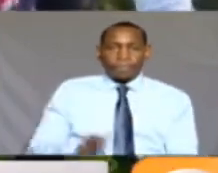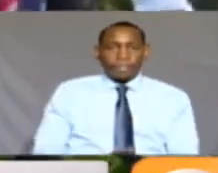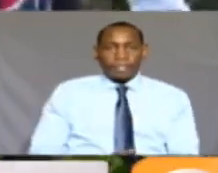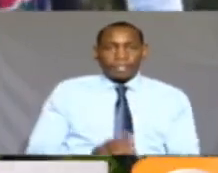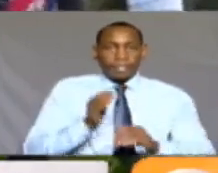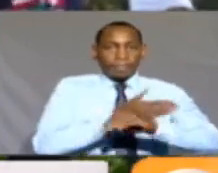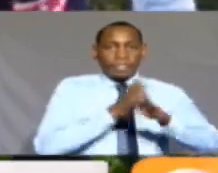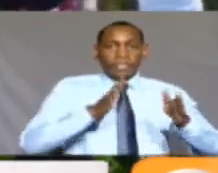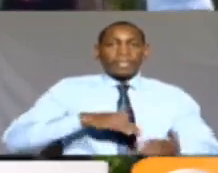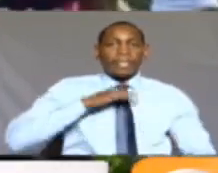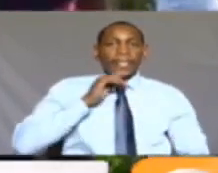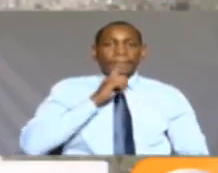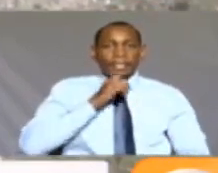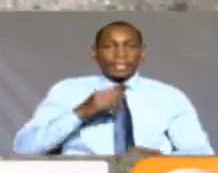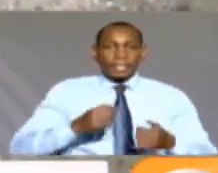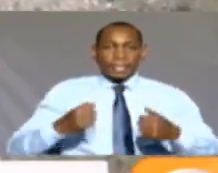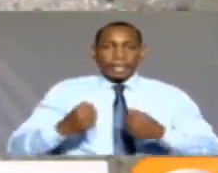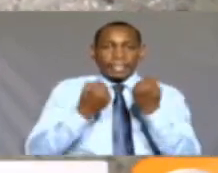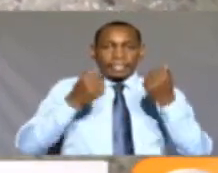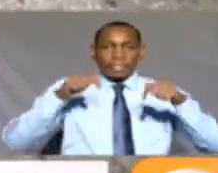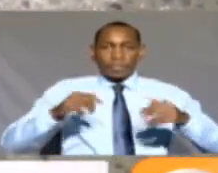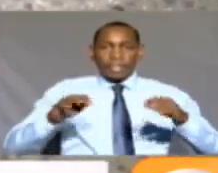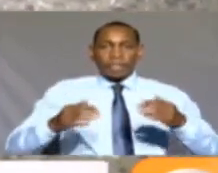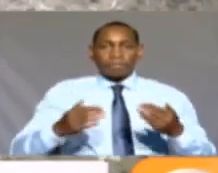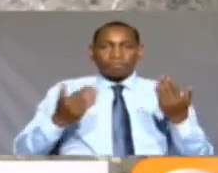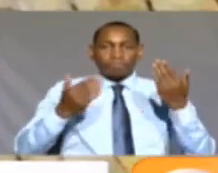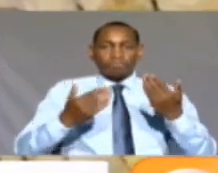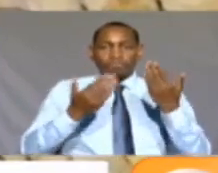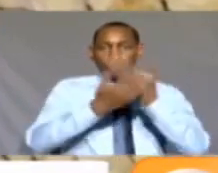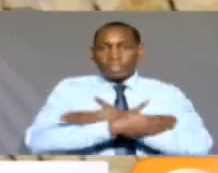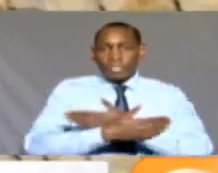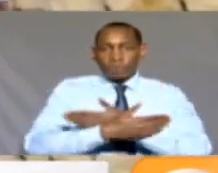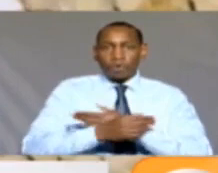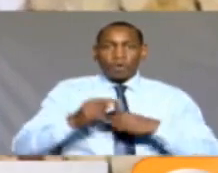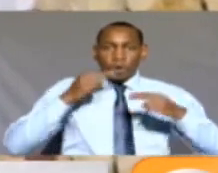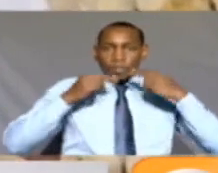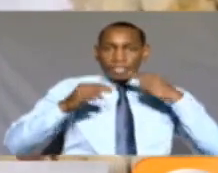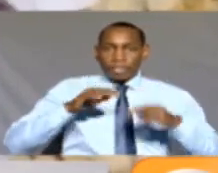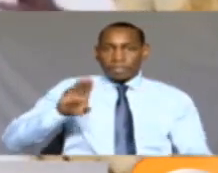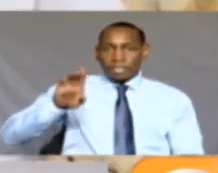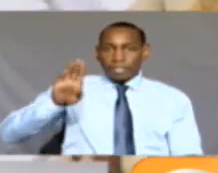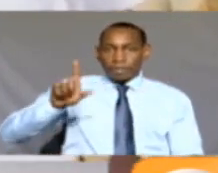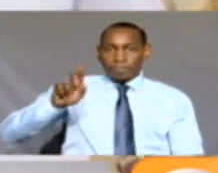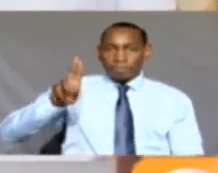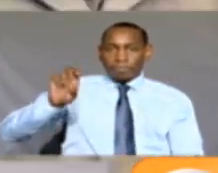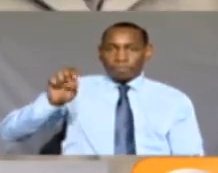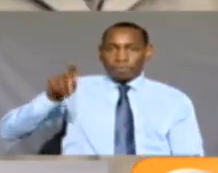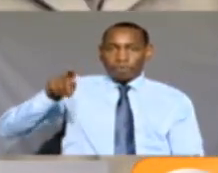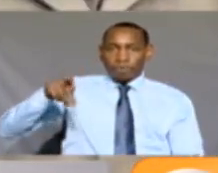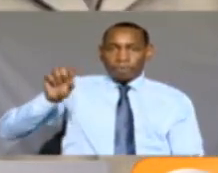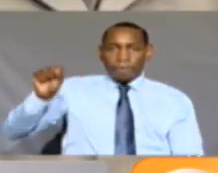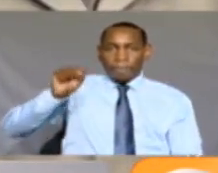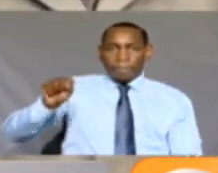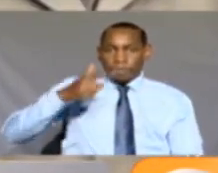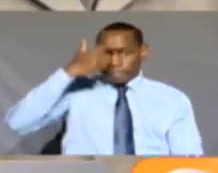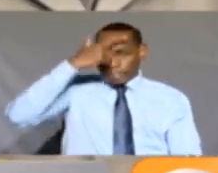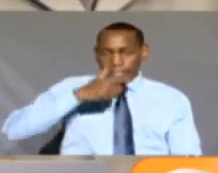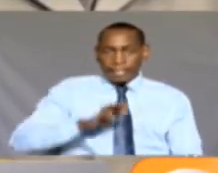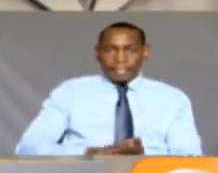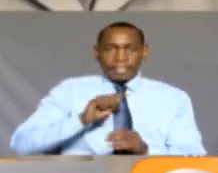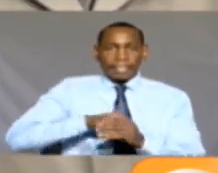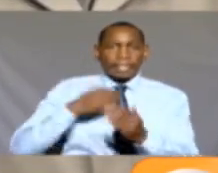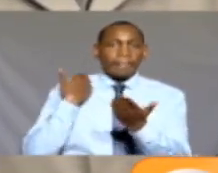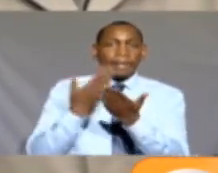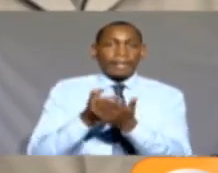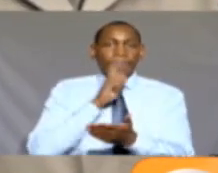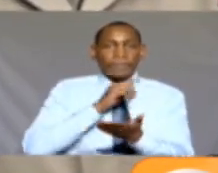De Matthew alifariki kwenye ajali usiku wa kuamkia leo karibu na hoteli ya Blue Post kwenye barabara kuu ya Thika. Sisi tukifika pale tulikuta